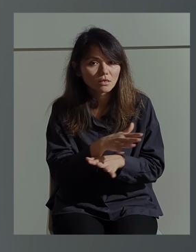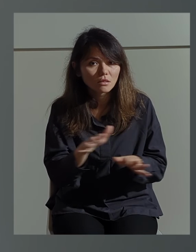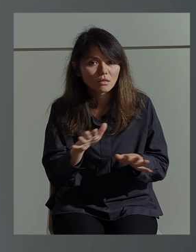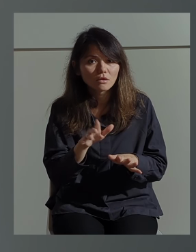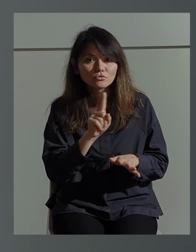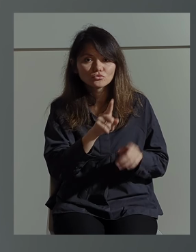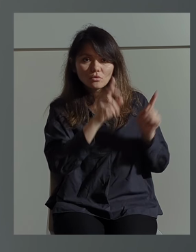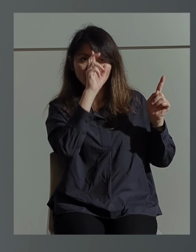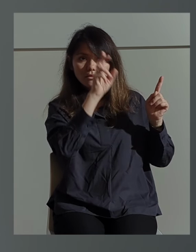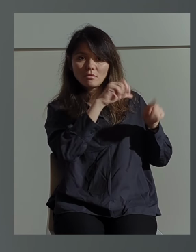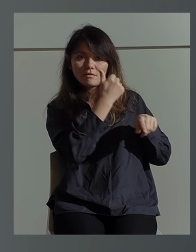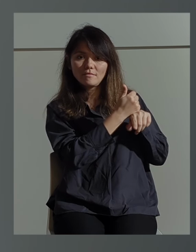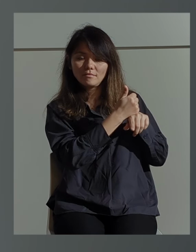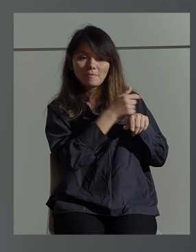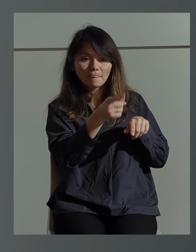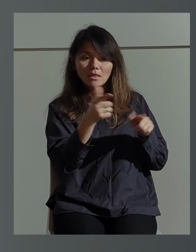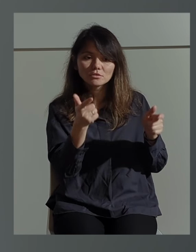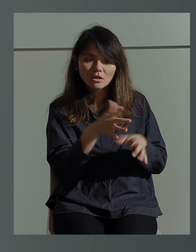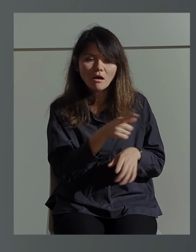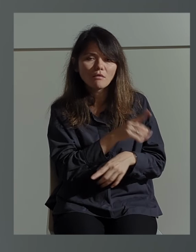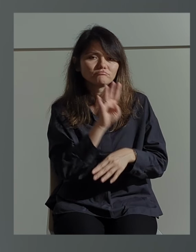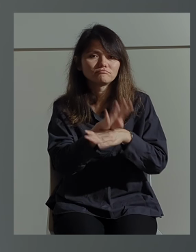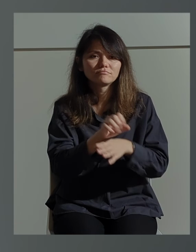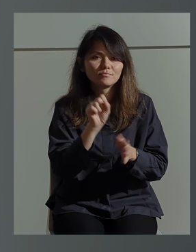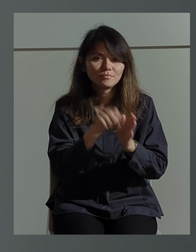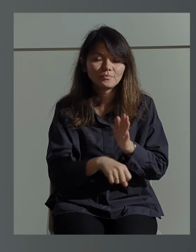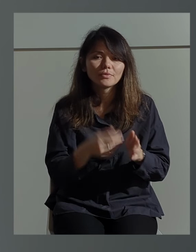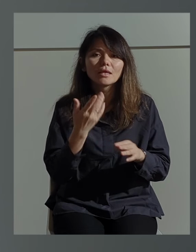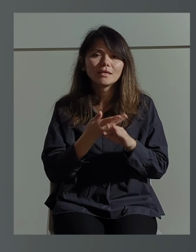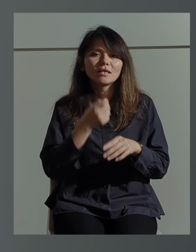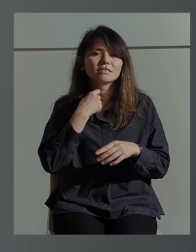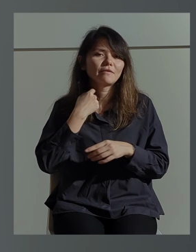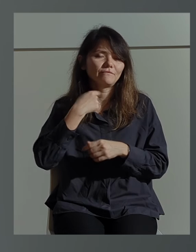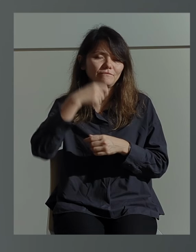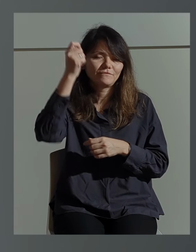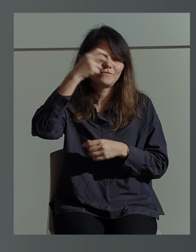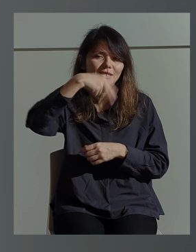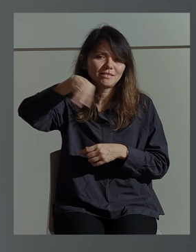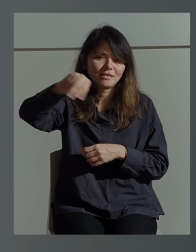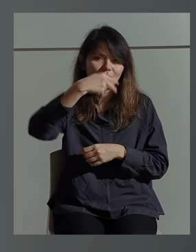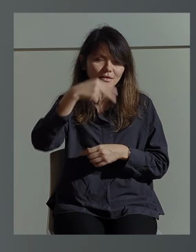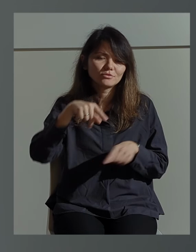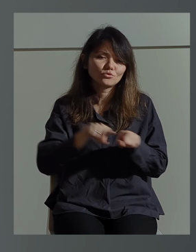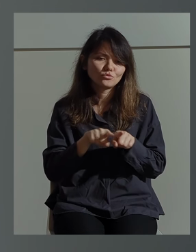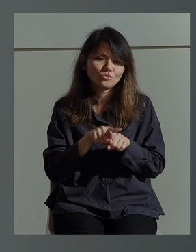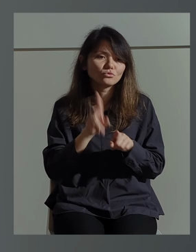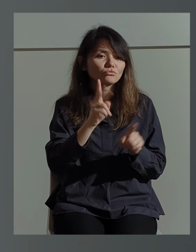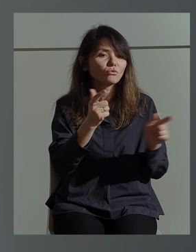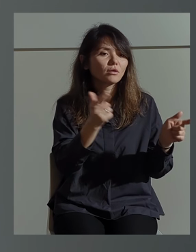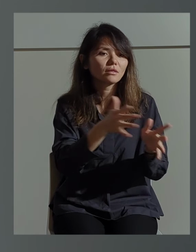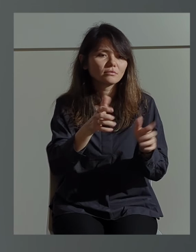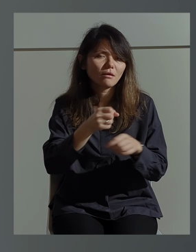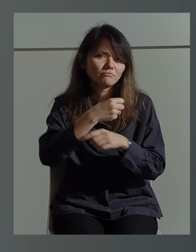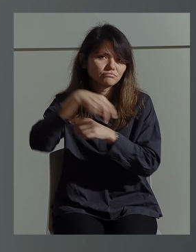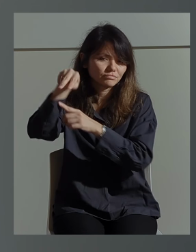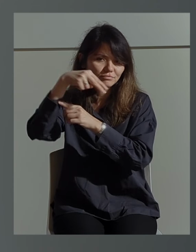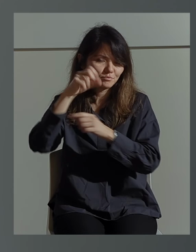власть исходит от короля вот ну и соответственно есть Виселица вдоль дорог где В общем дружелюбно можно разместить всех несогласных друг за